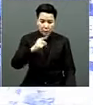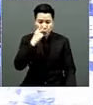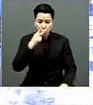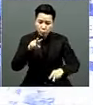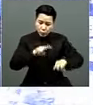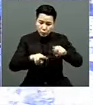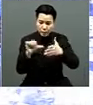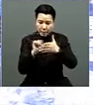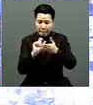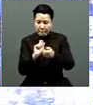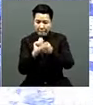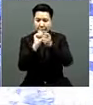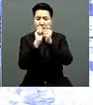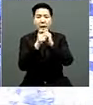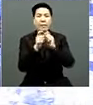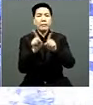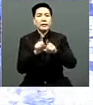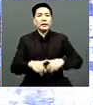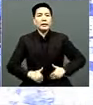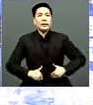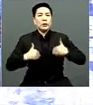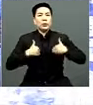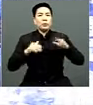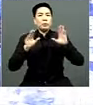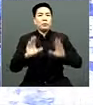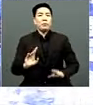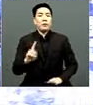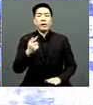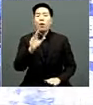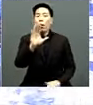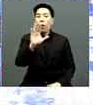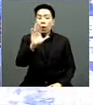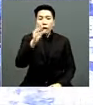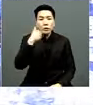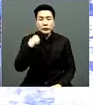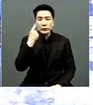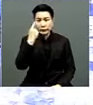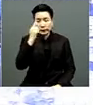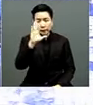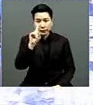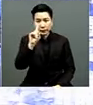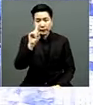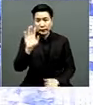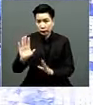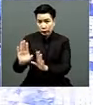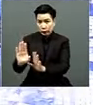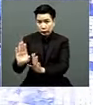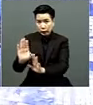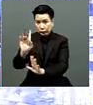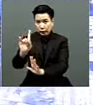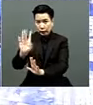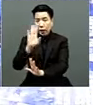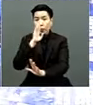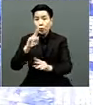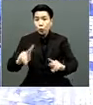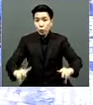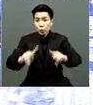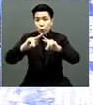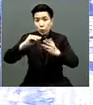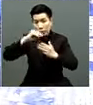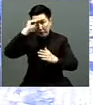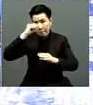จะปรับเข้าไปสู่ new normal ที่ว่านี้นะครับอ๋อแต่มีประเด็นหนึ่งอันนี้ขอค้างไว้ก่อนแล้วถ้าทางกระทรวงมีอะไร